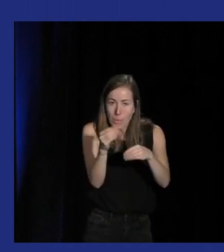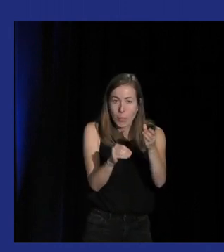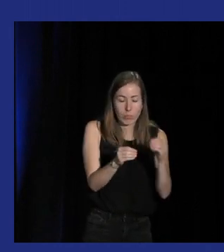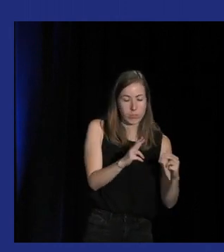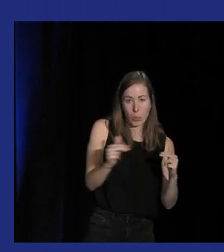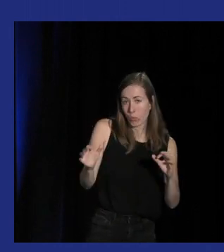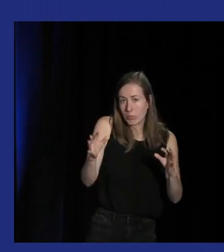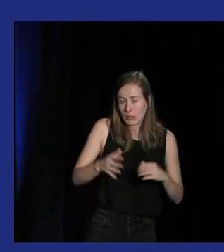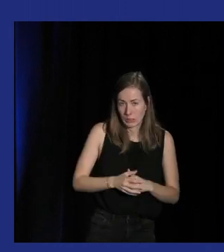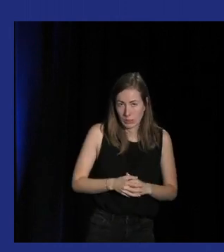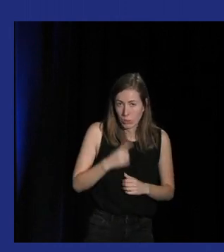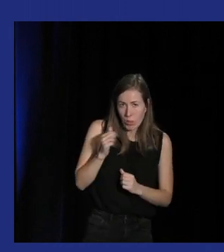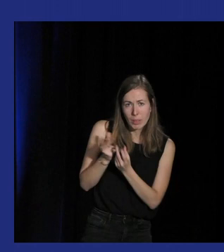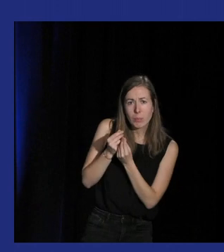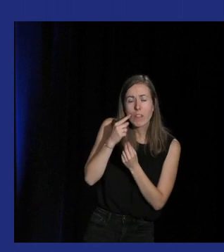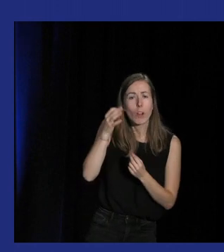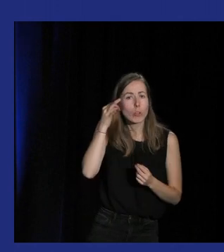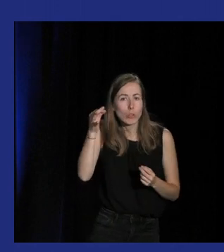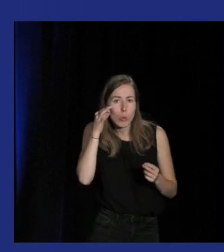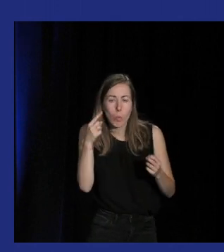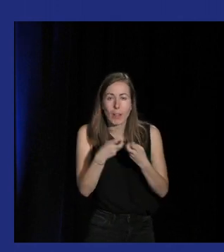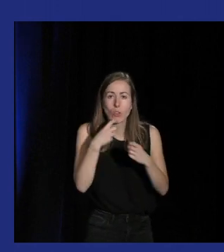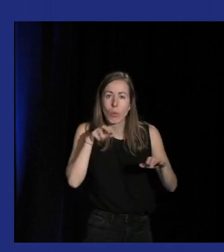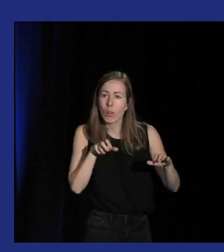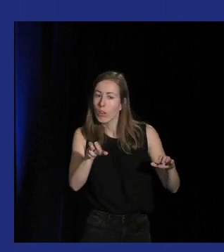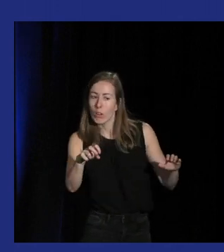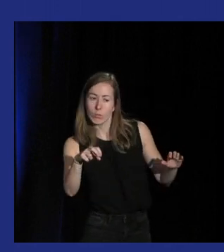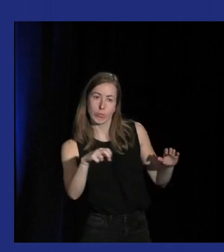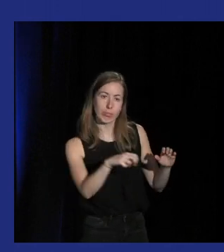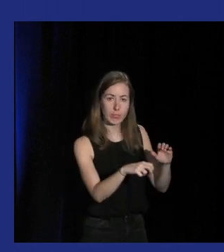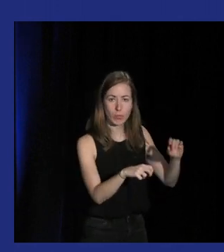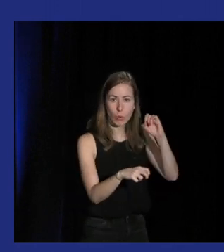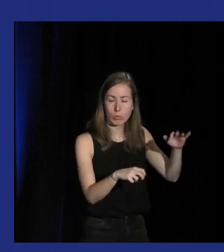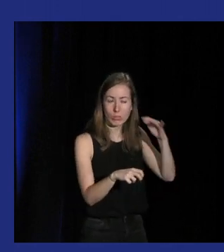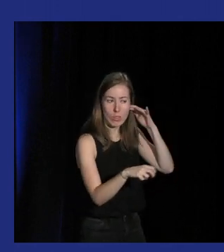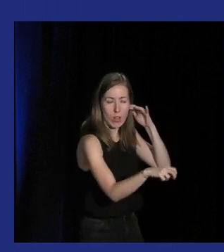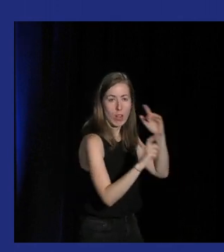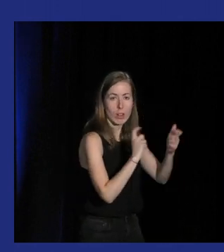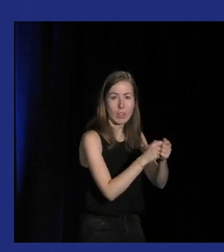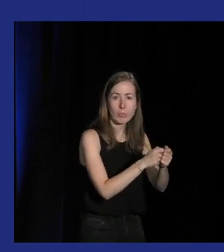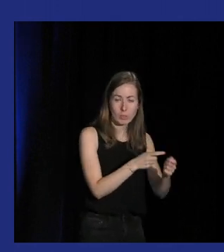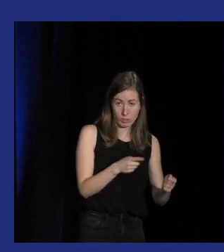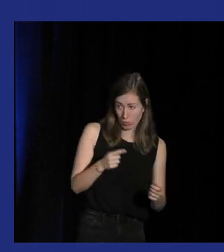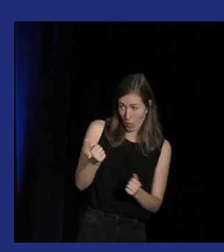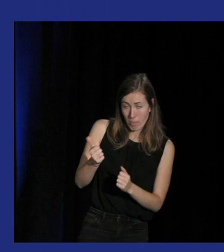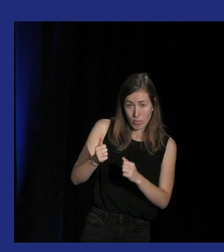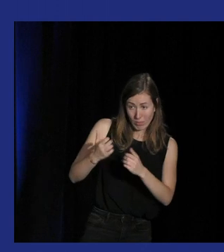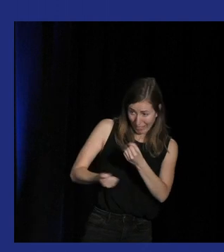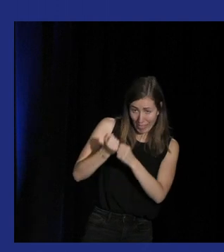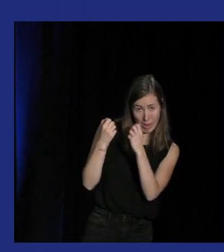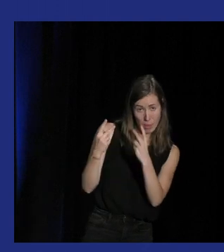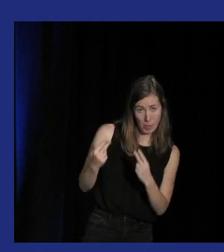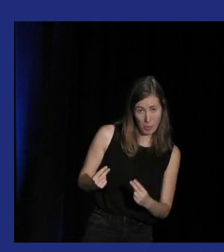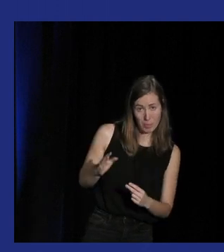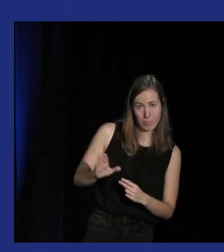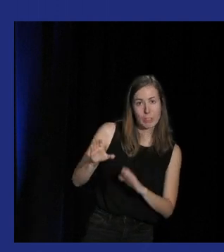spatialisation du son toi tu code le aussi la partie du moteur qui va permettre de faire ça mais du coup les